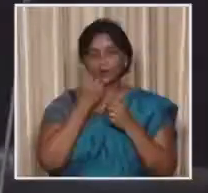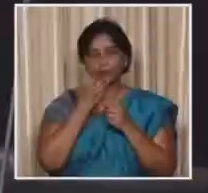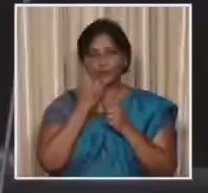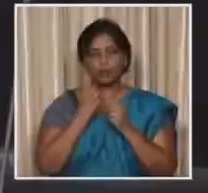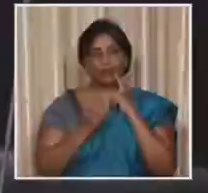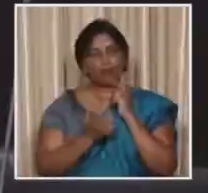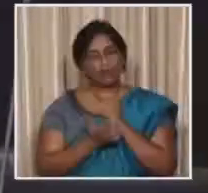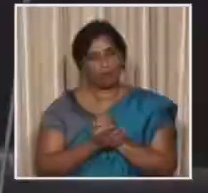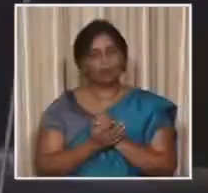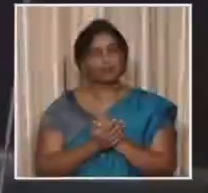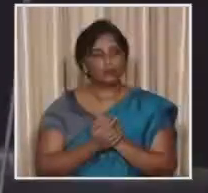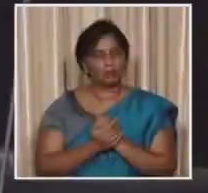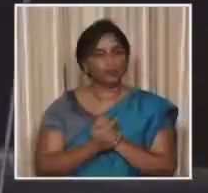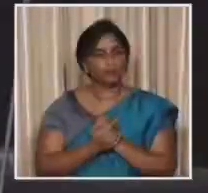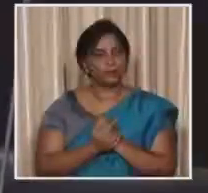බොහොම අමාරුවෙන්